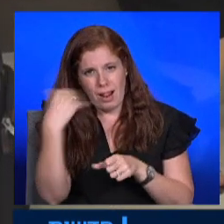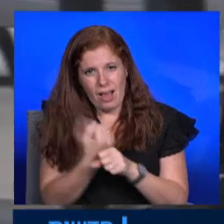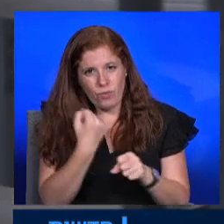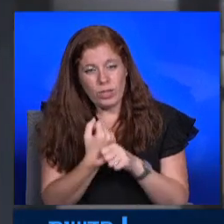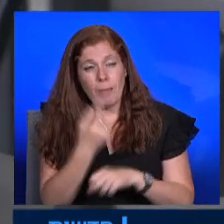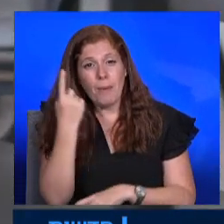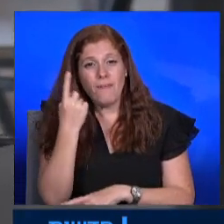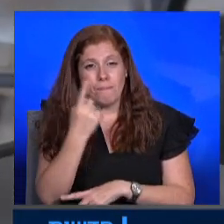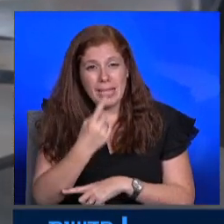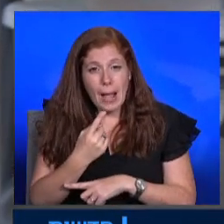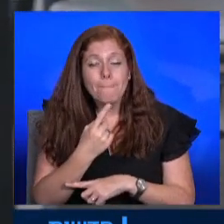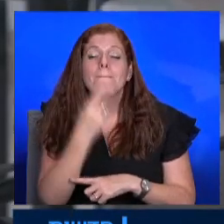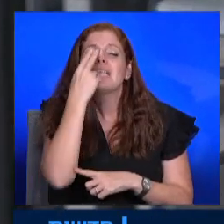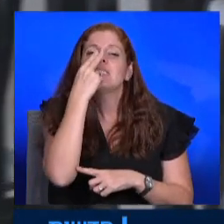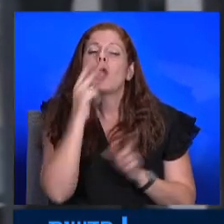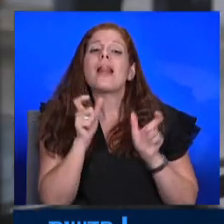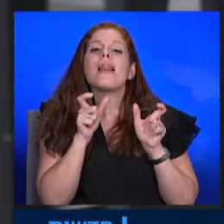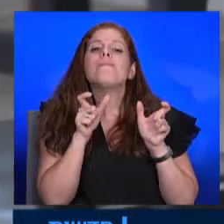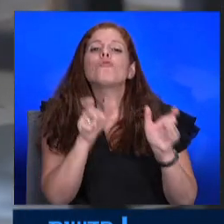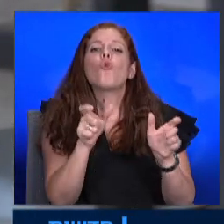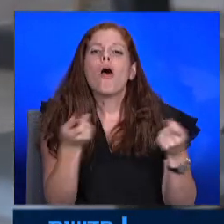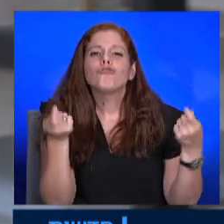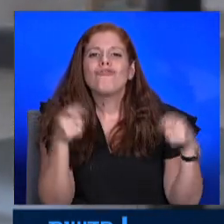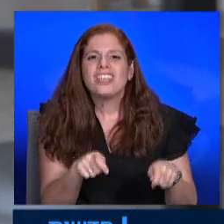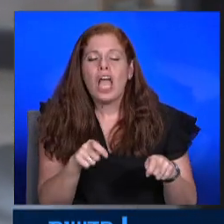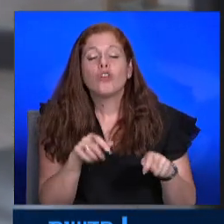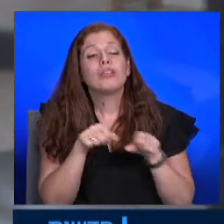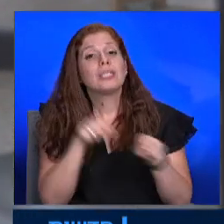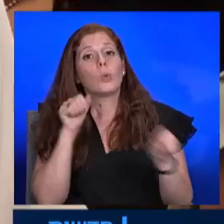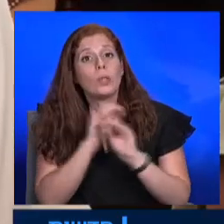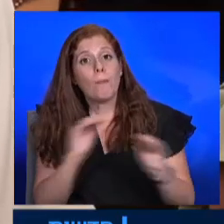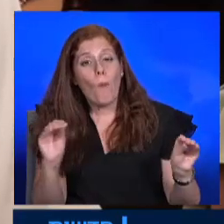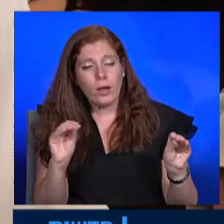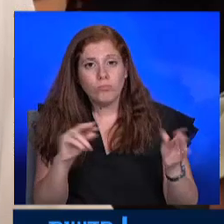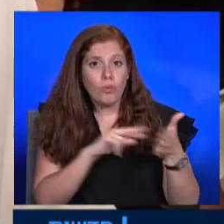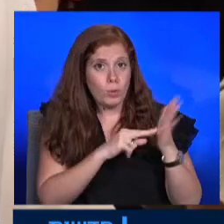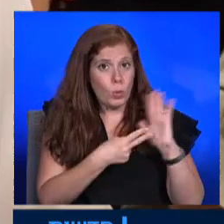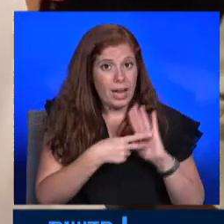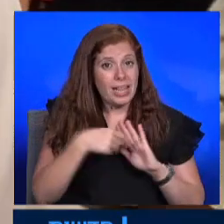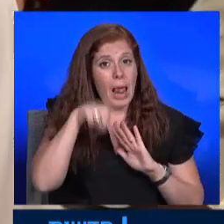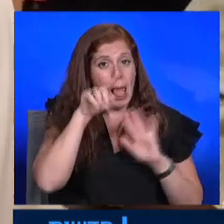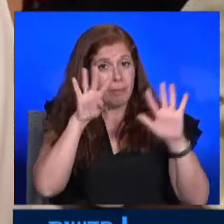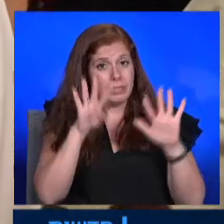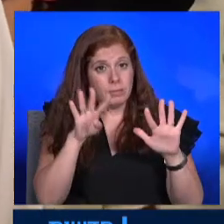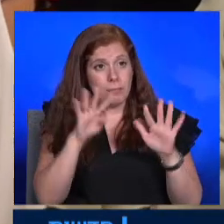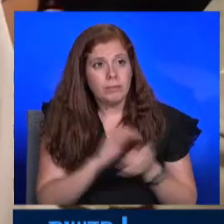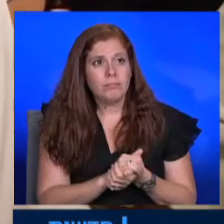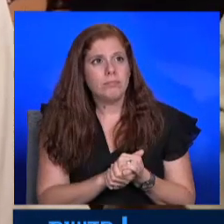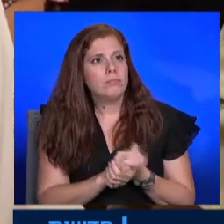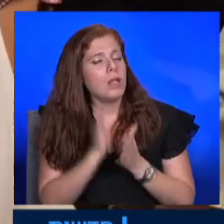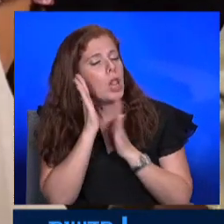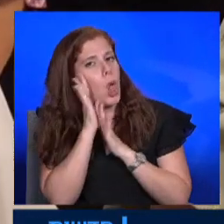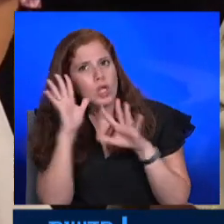השביתה של הסתדרות המורים שמתוכננת לאחד בספטמבר. אני לא ישנה בלילות, אני לא יודעת איך הם ישנים